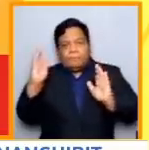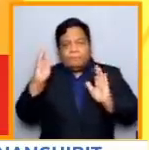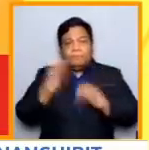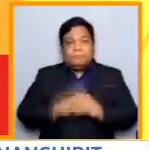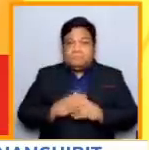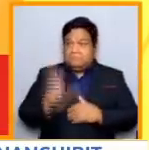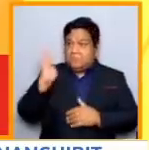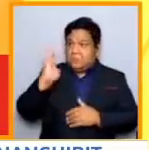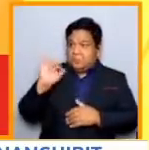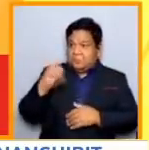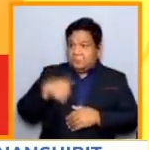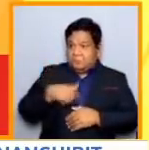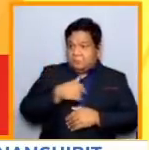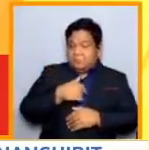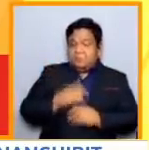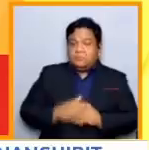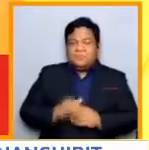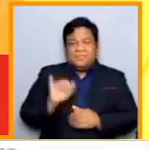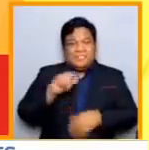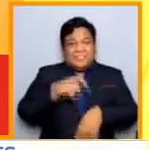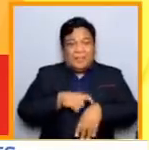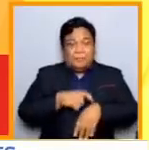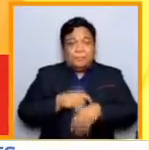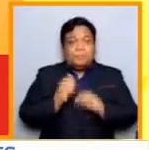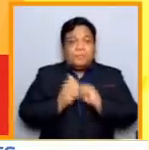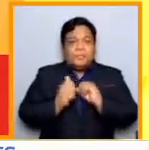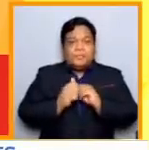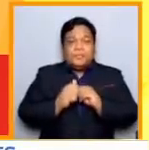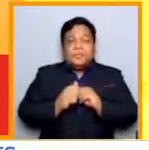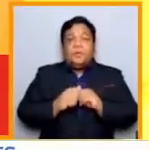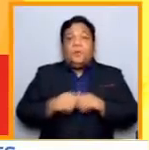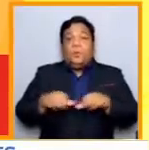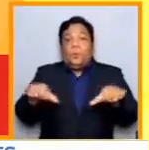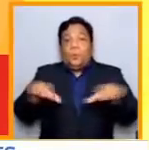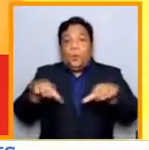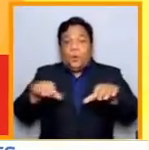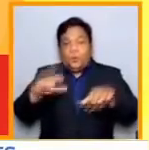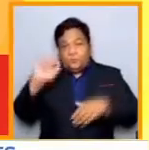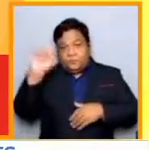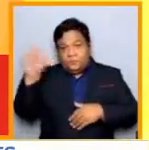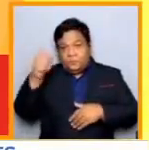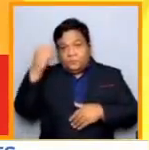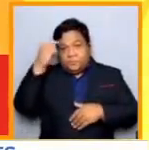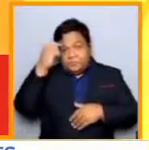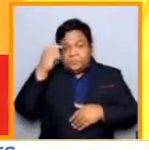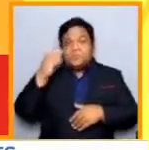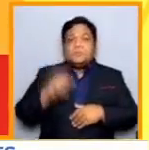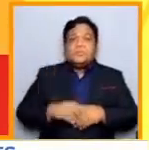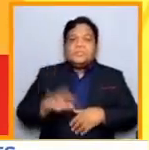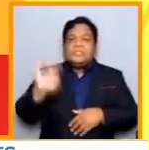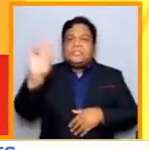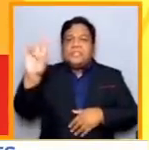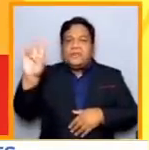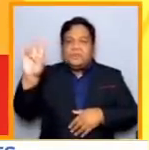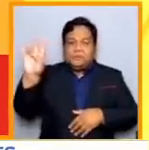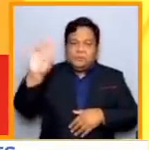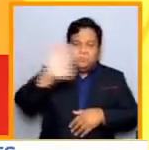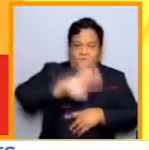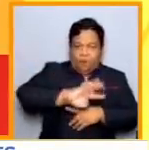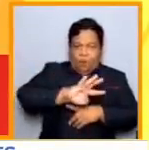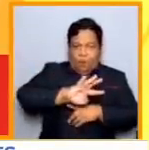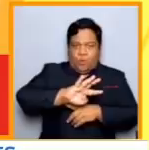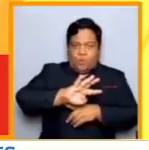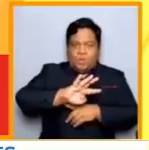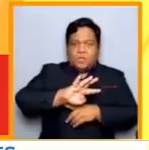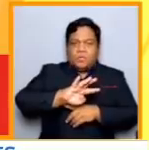niya, gagawin ng alas 7 ng umaga hanggang alas 4 ng hapon ang oras ng pasok at transaksyon sa gobyerno para hindi sumabay sa